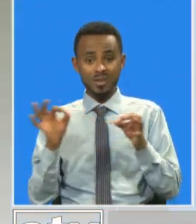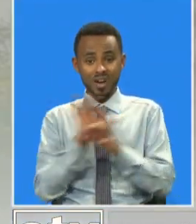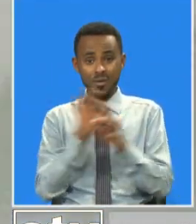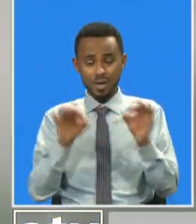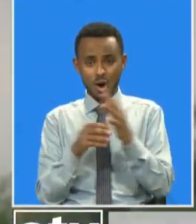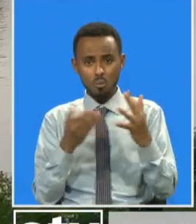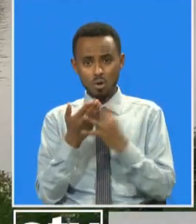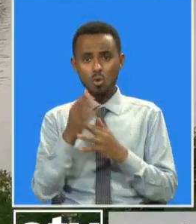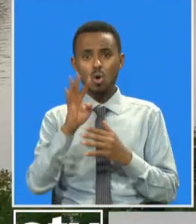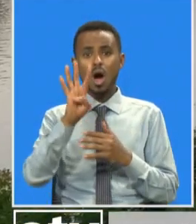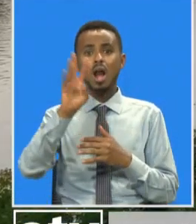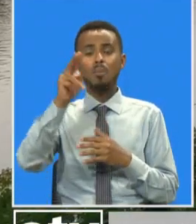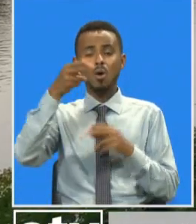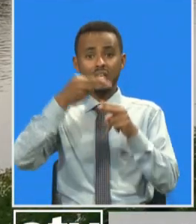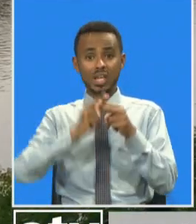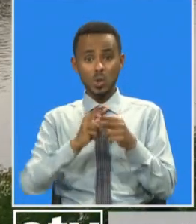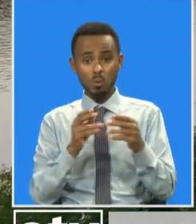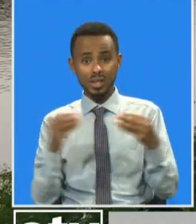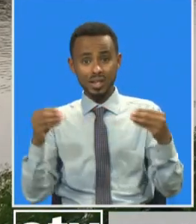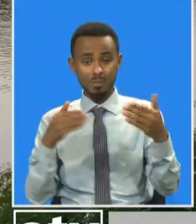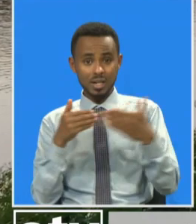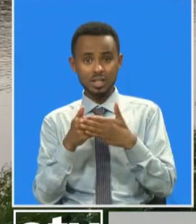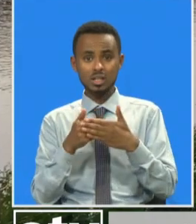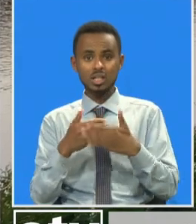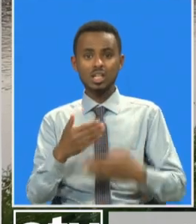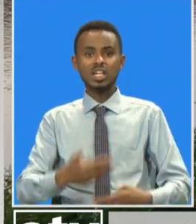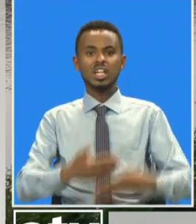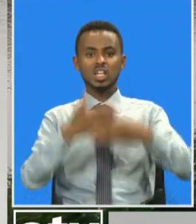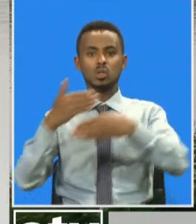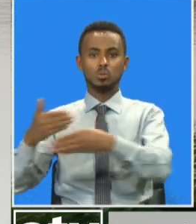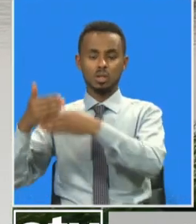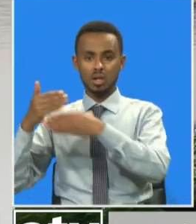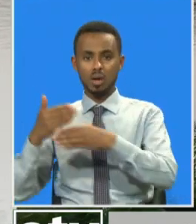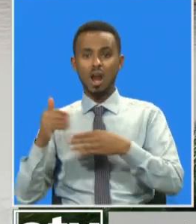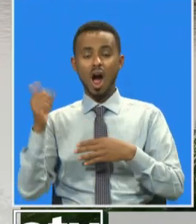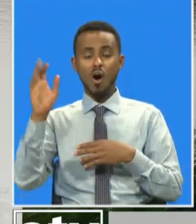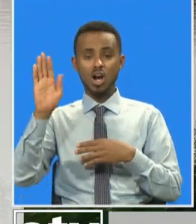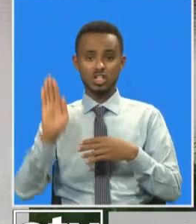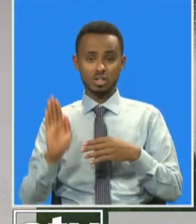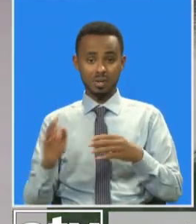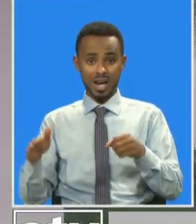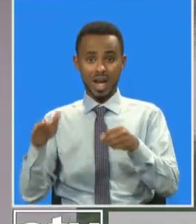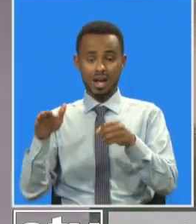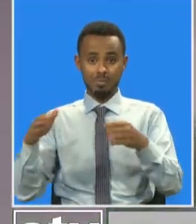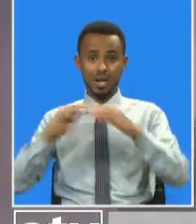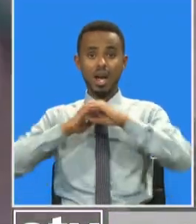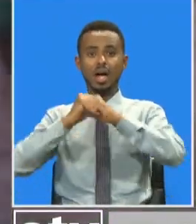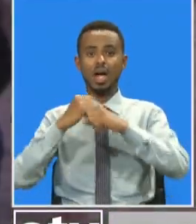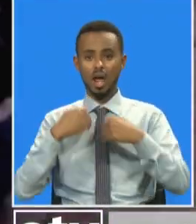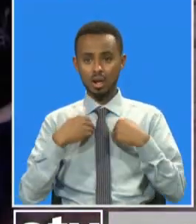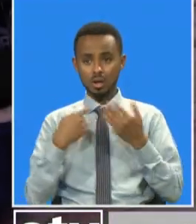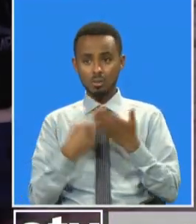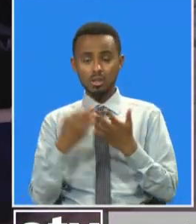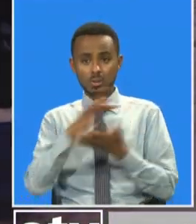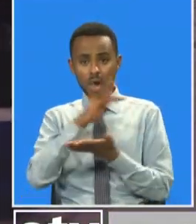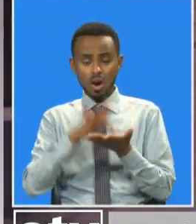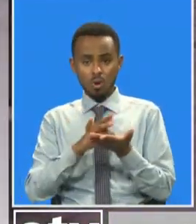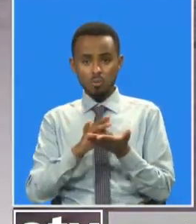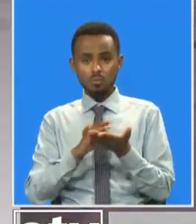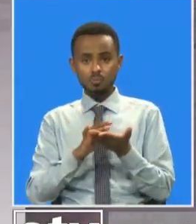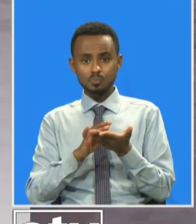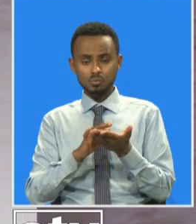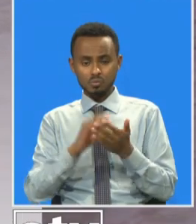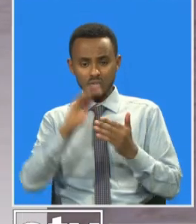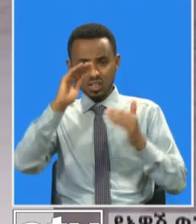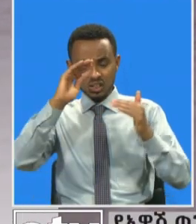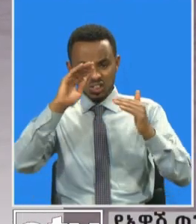ሳይድ 42 ኪሎ ሜትር የሚጠጋ ጉድብ ነው ያለን። ለአዋሽ መከላከያ የጎርፍ መከላከያ በዚህ ማለት